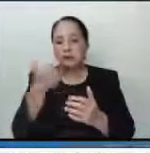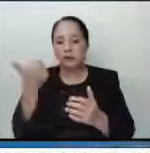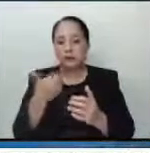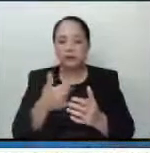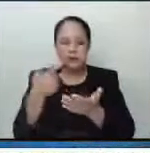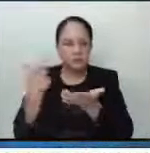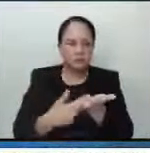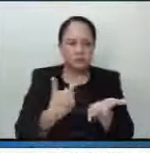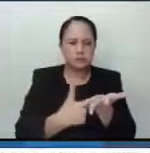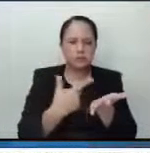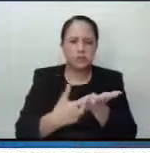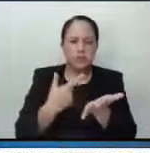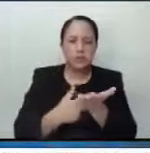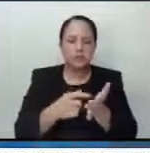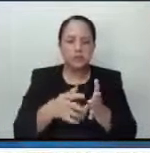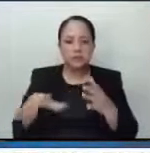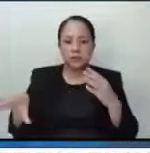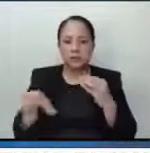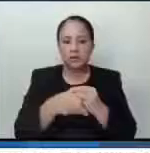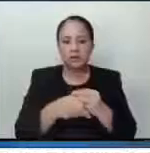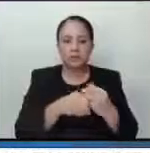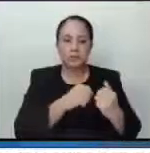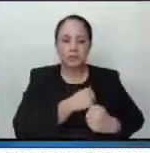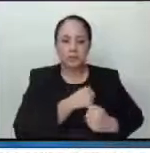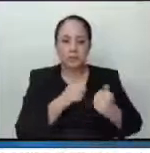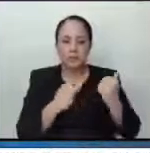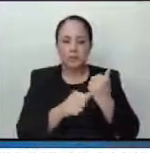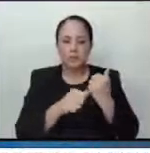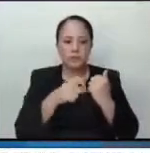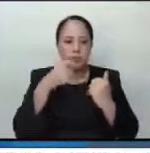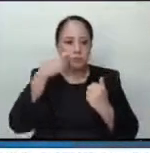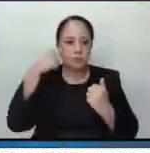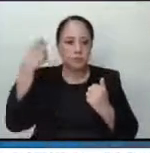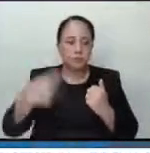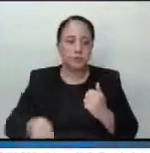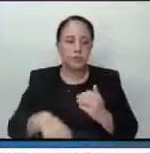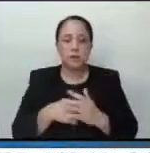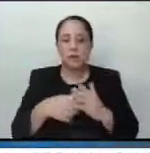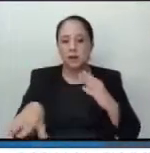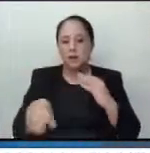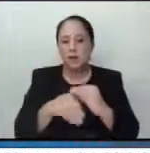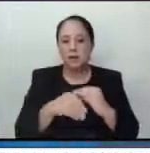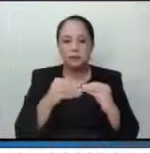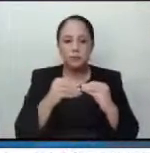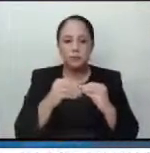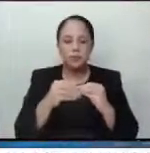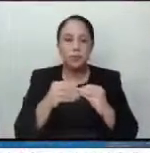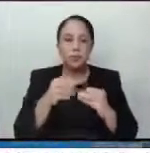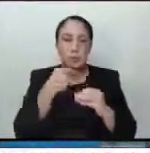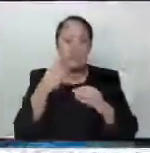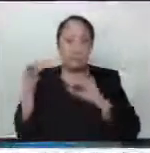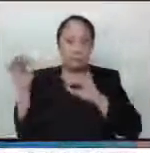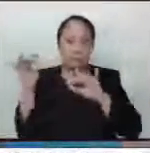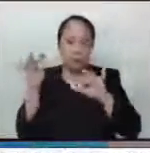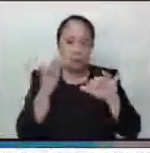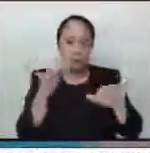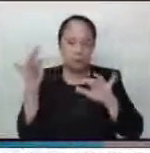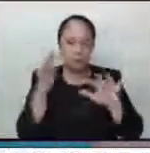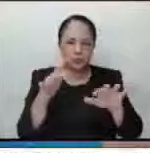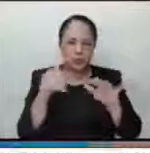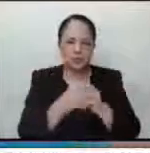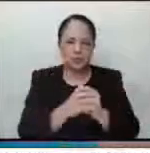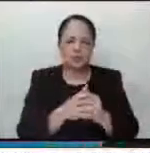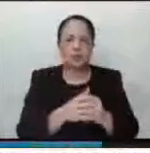ang pagpapalawak sa military aid sa Ukraine. Kasunod ng mas matindi pang paglusob ng Russian forces sa silangang